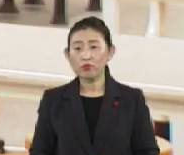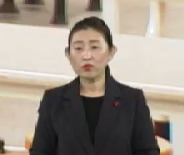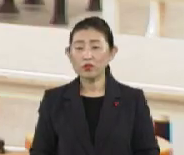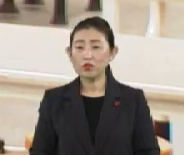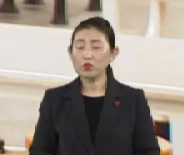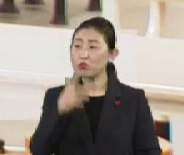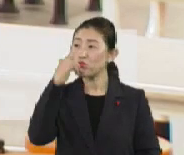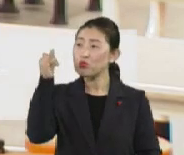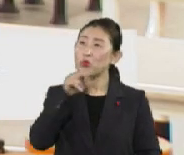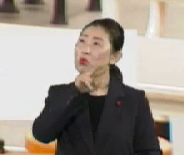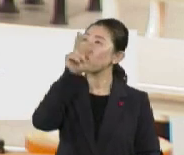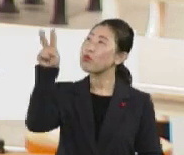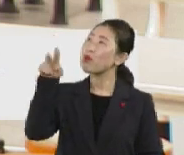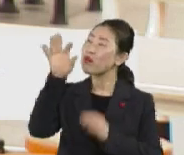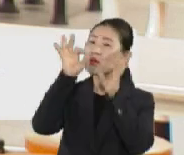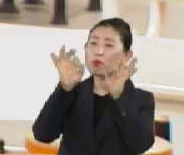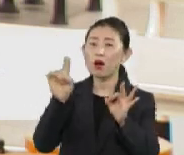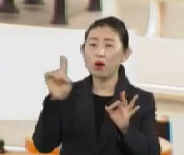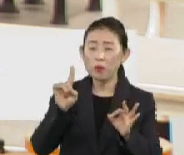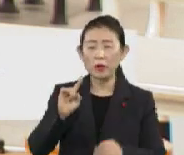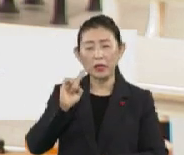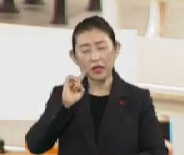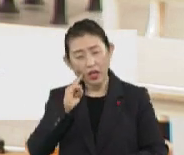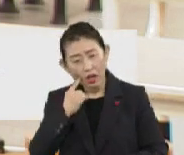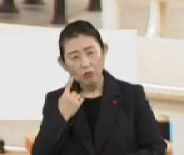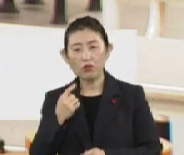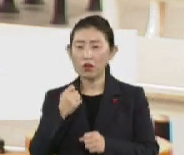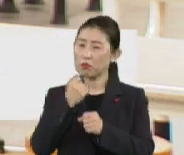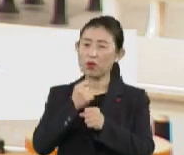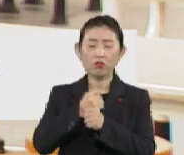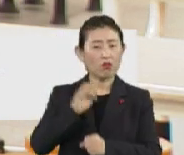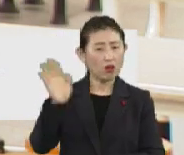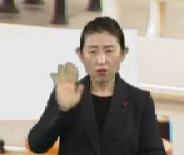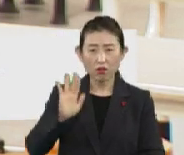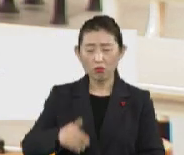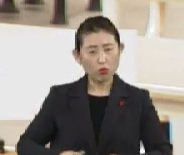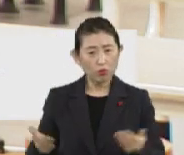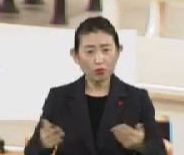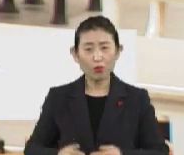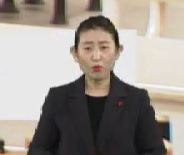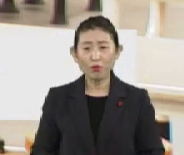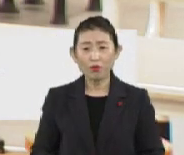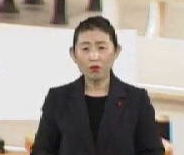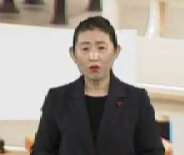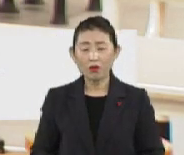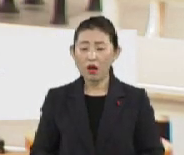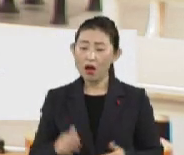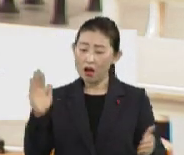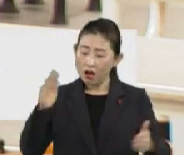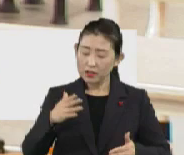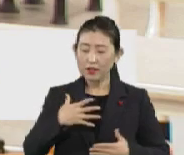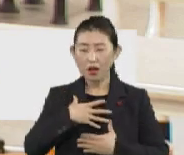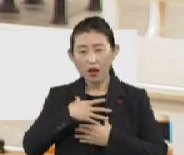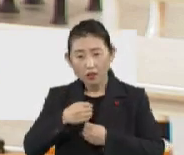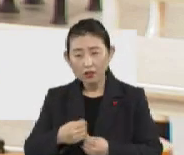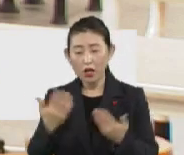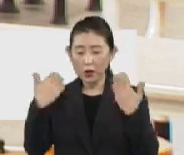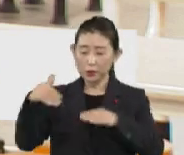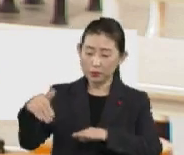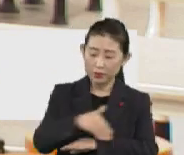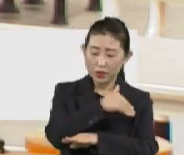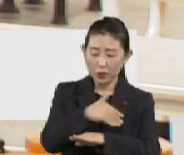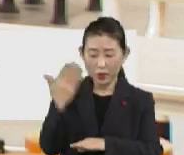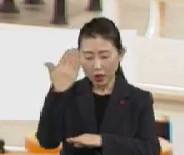학부모들은 학교를 이쁘게 꾸며달라고 말씀드리는 게 아닙니다. 좀 더 안전하고